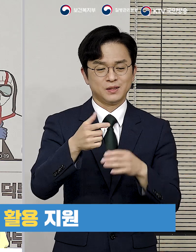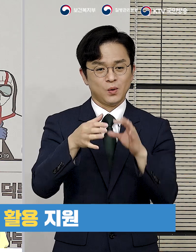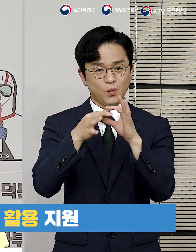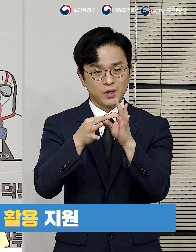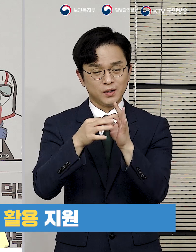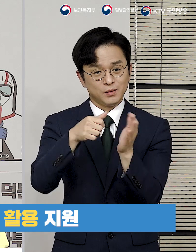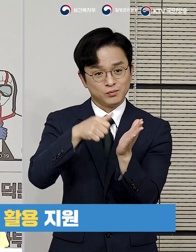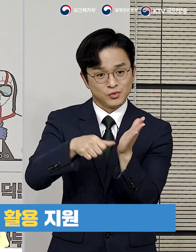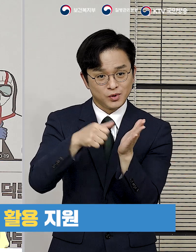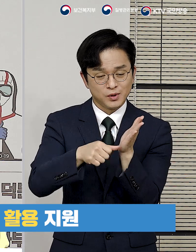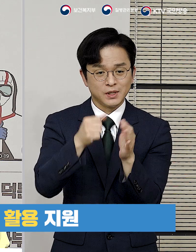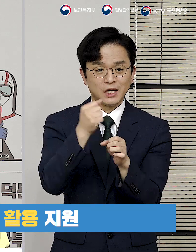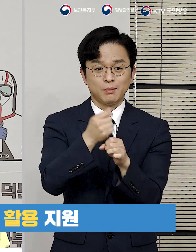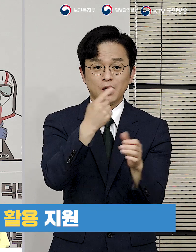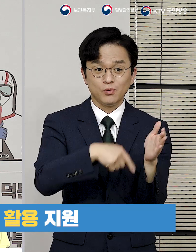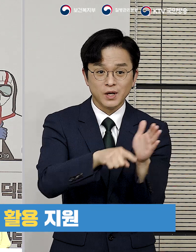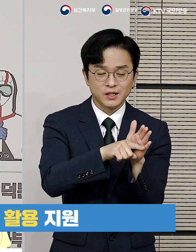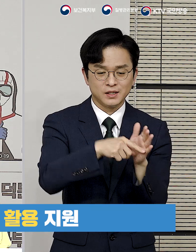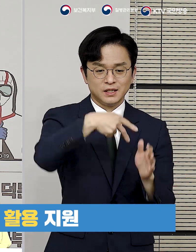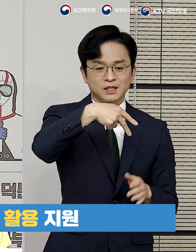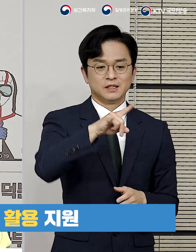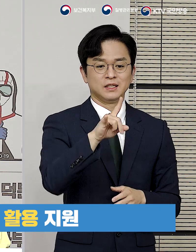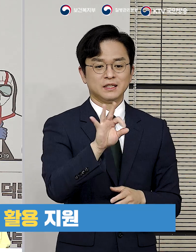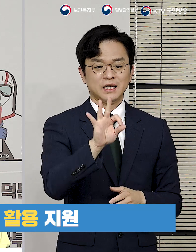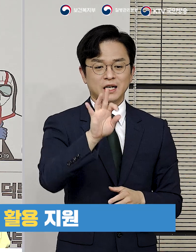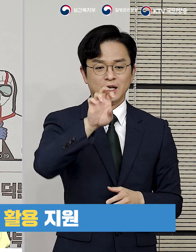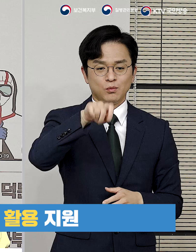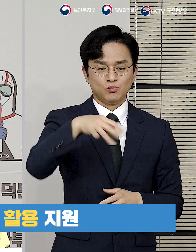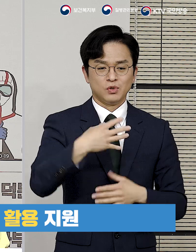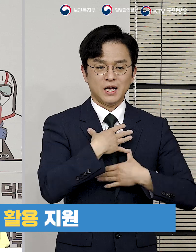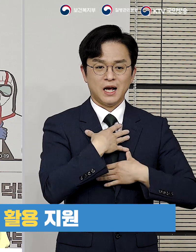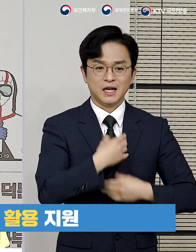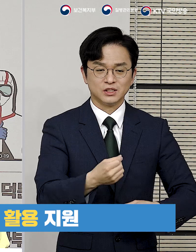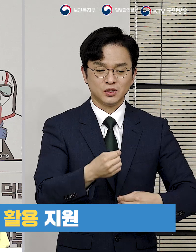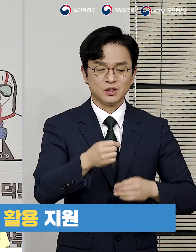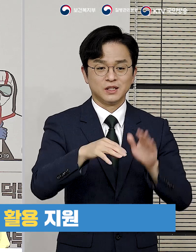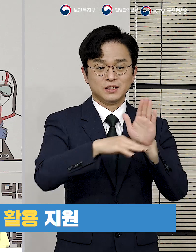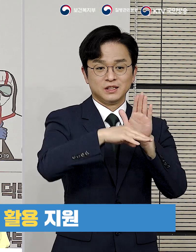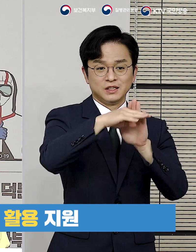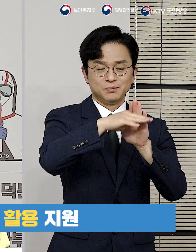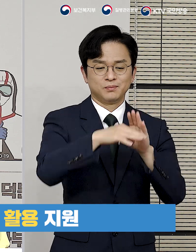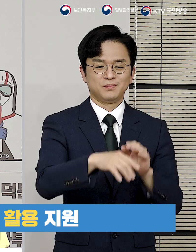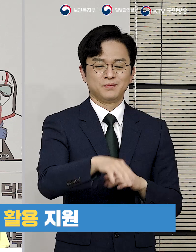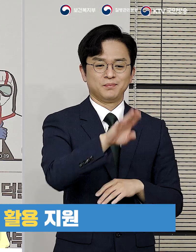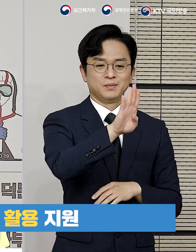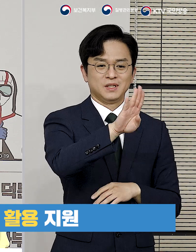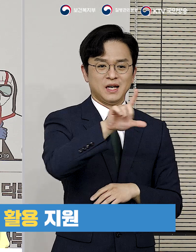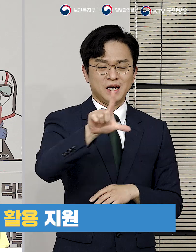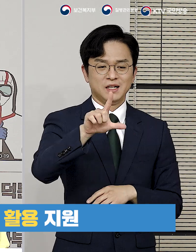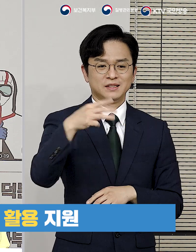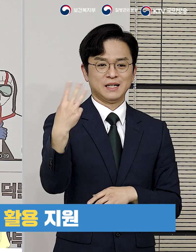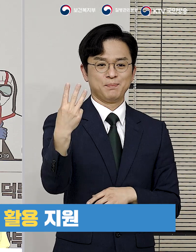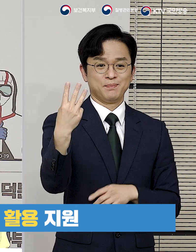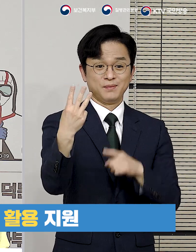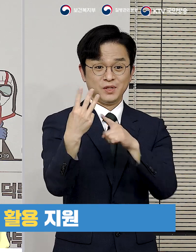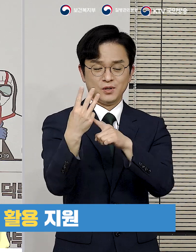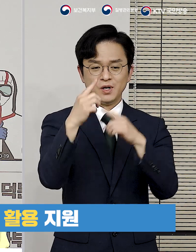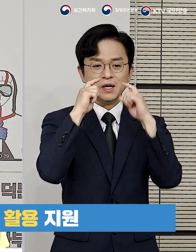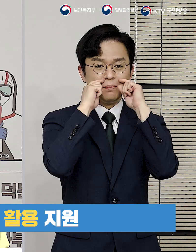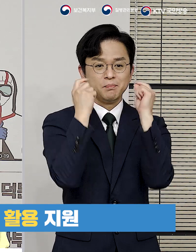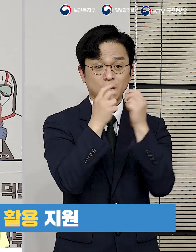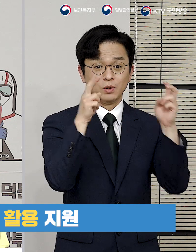대한 효능 평가를 위해 생물안전 3등급 시설 BL3를 민간 기업이 활용할 수